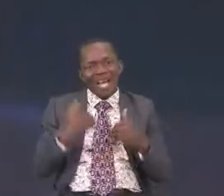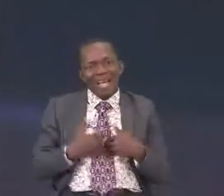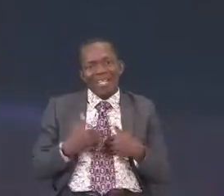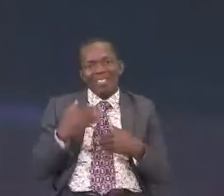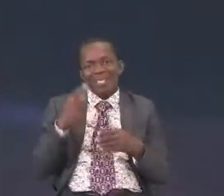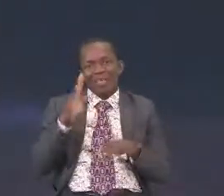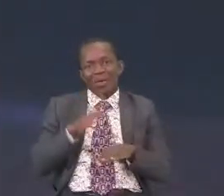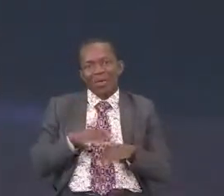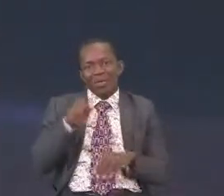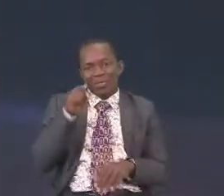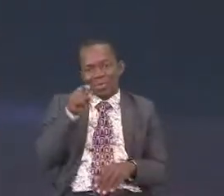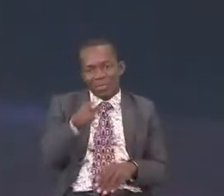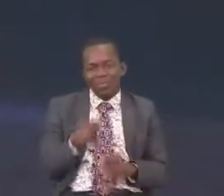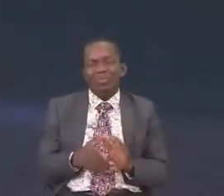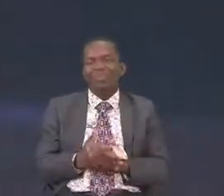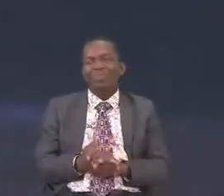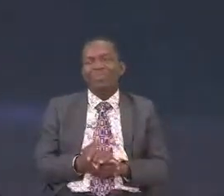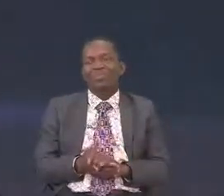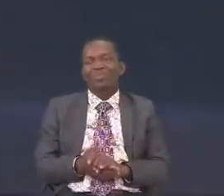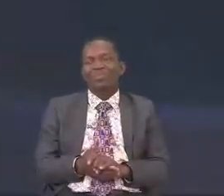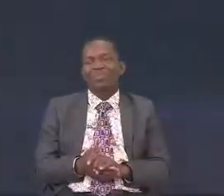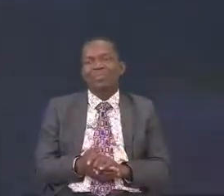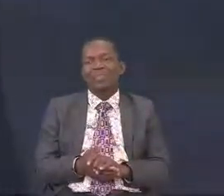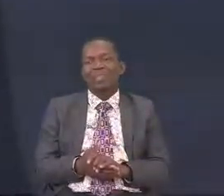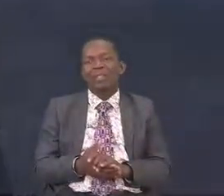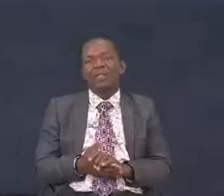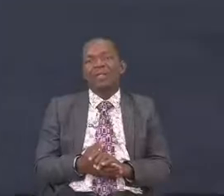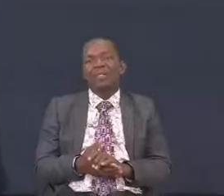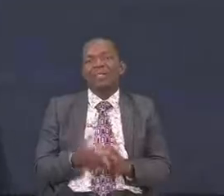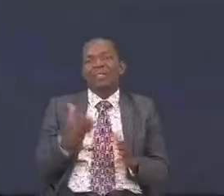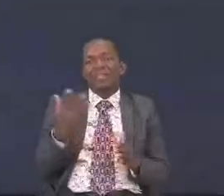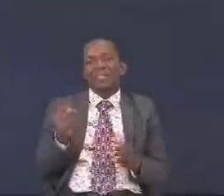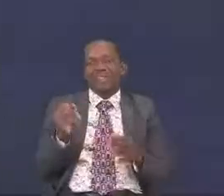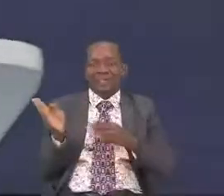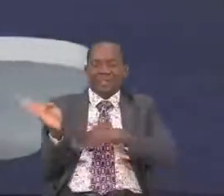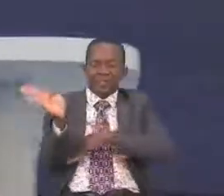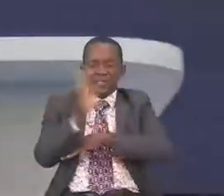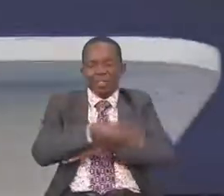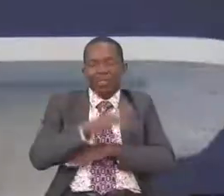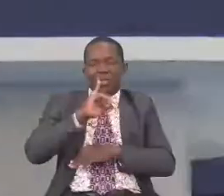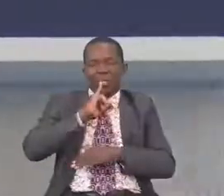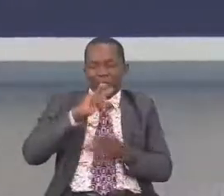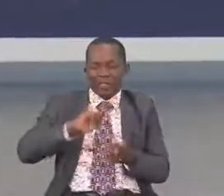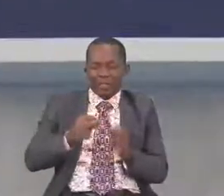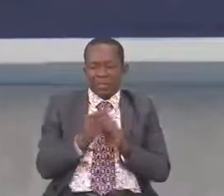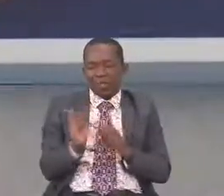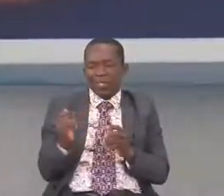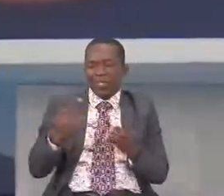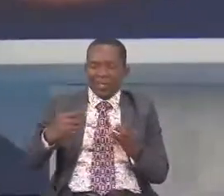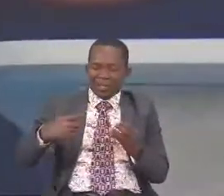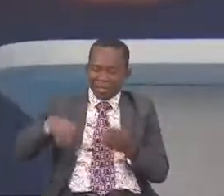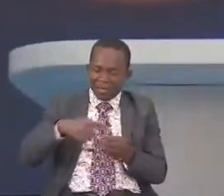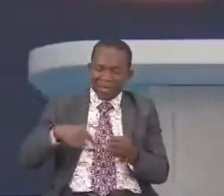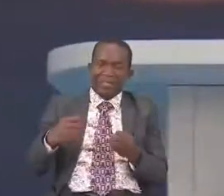Comme il vous l'a dit, la table tourne maintenant. J'ai dit la table est en